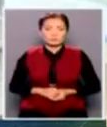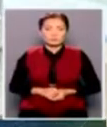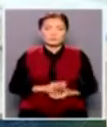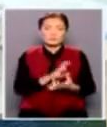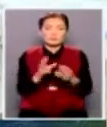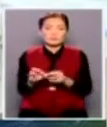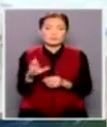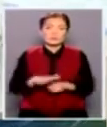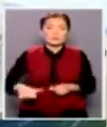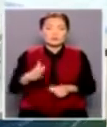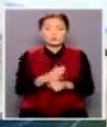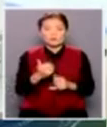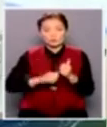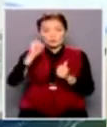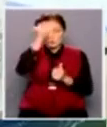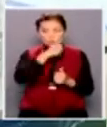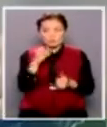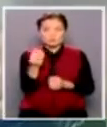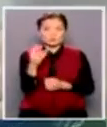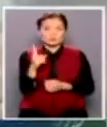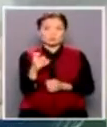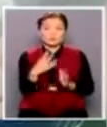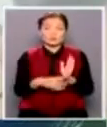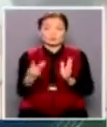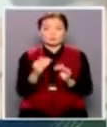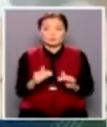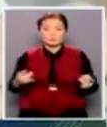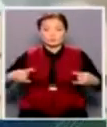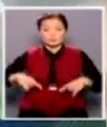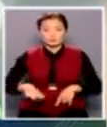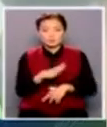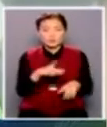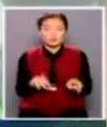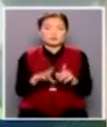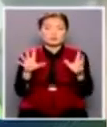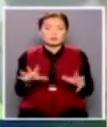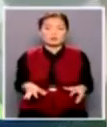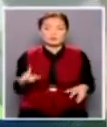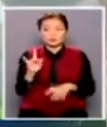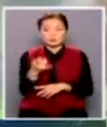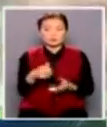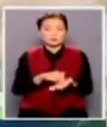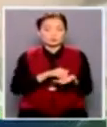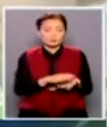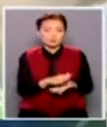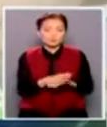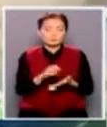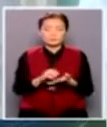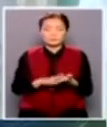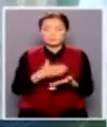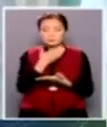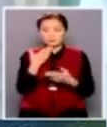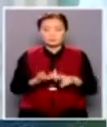Жалпы Атырау облысында жыл басынан бері 13194 бала дүниеге келген, алайда заңды түрде сәбиінен бас тартқандар тіркелген